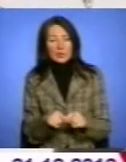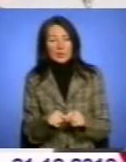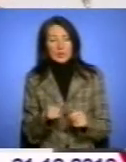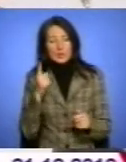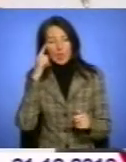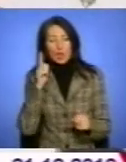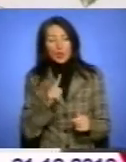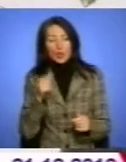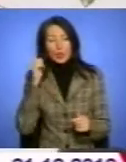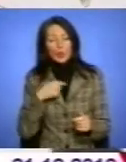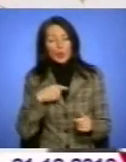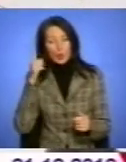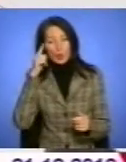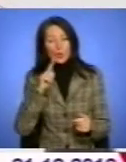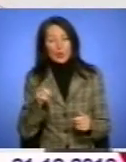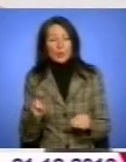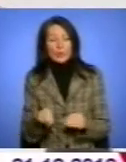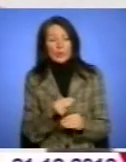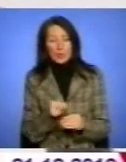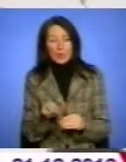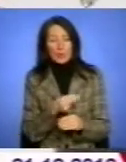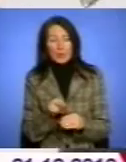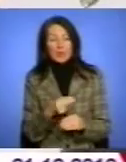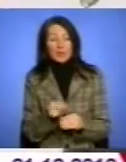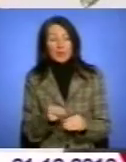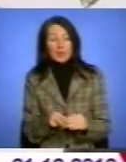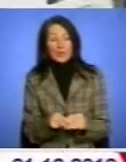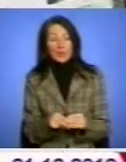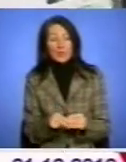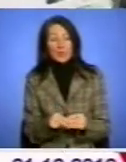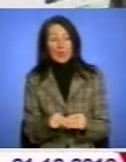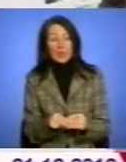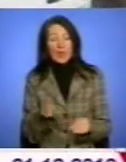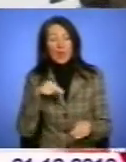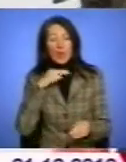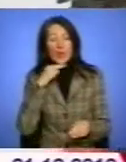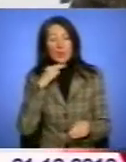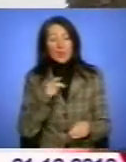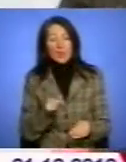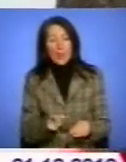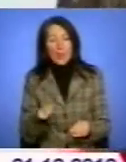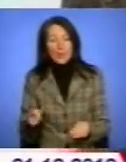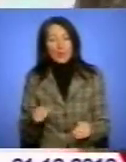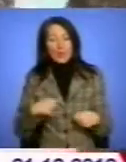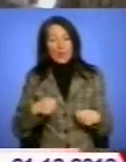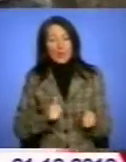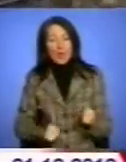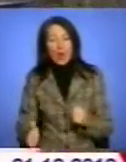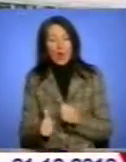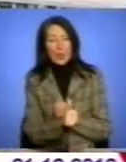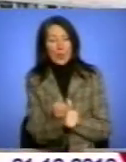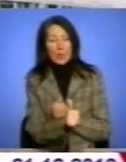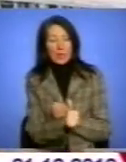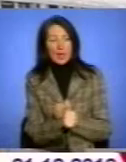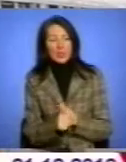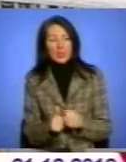думаю, що ми всі ходимо під покровом Всевишнього. Думаю, що буде все добре. Уважніші перехожі намагаються оминати небезпечні дахи і